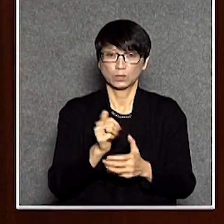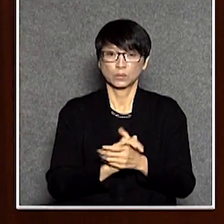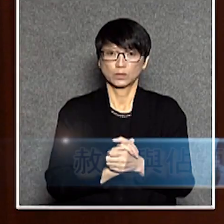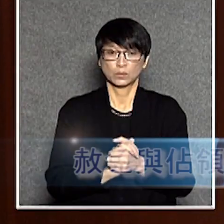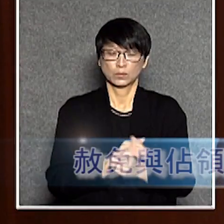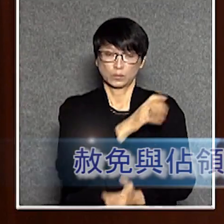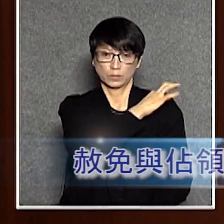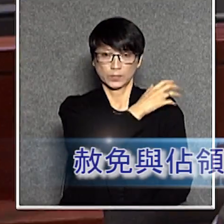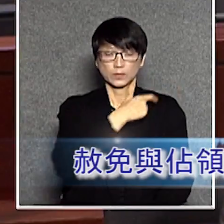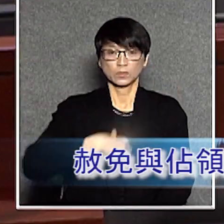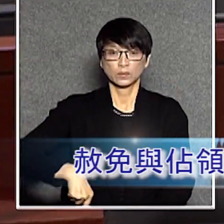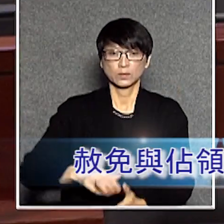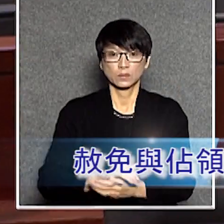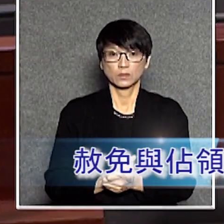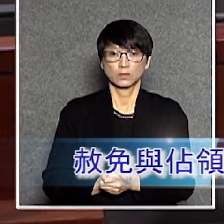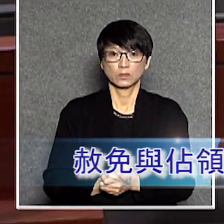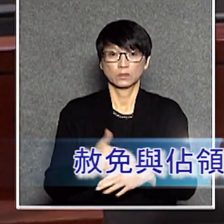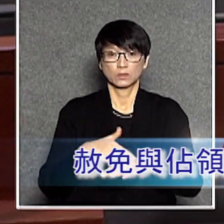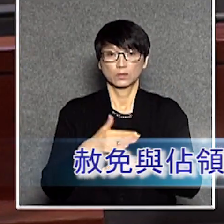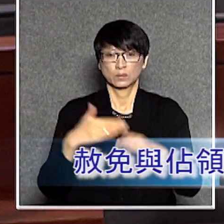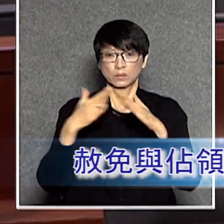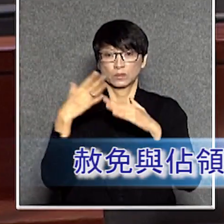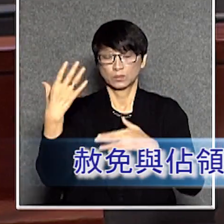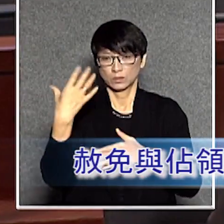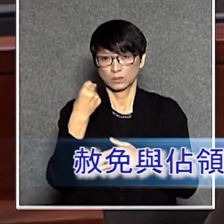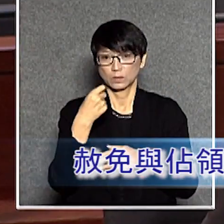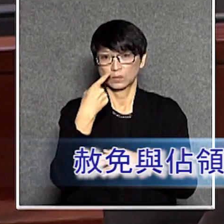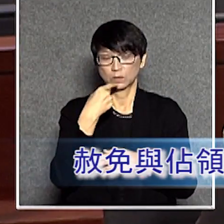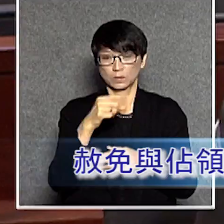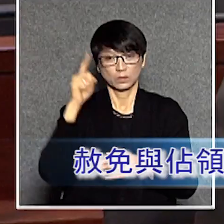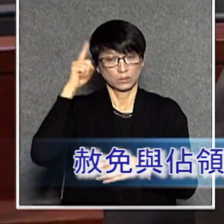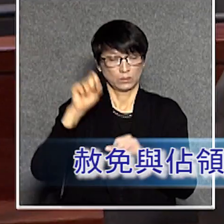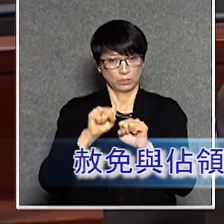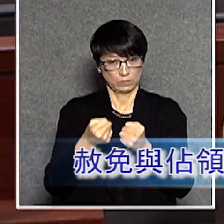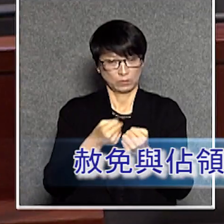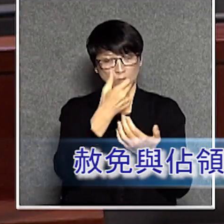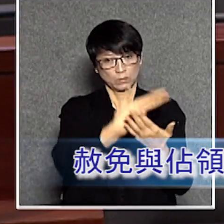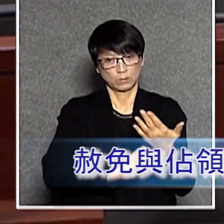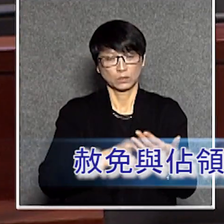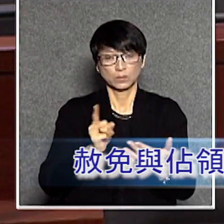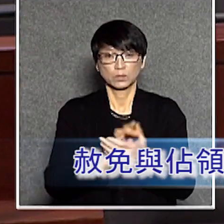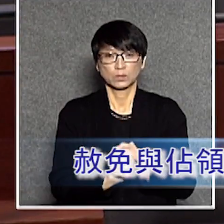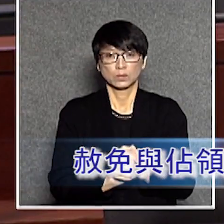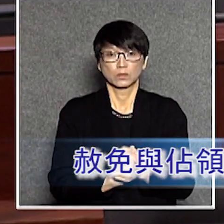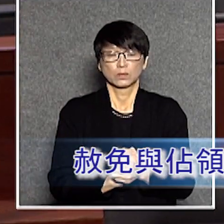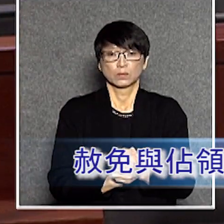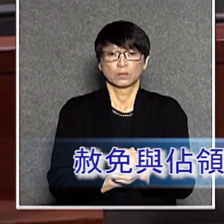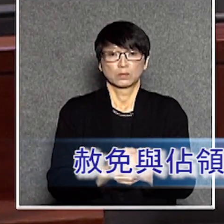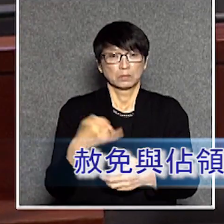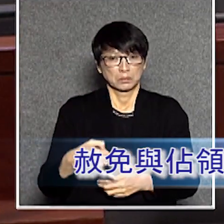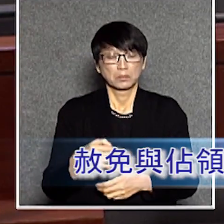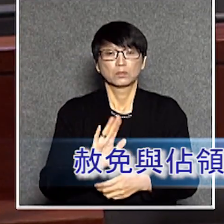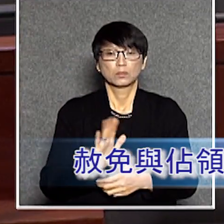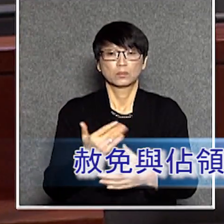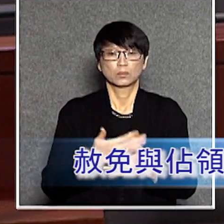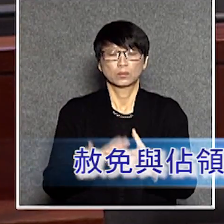張麗雲議員， 阿主席，啱啱局長講嘅咧，就只不過係一種慣例啫 ，OK 嚇，並非不可，因為大家都知